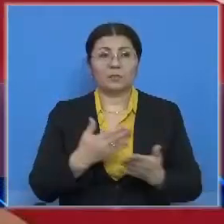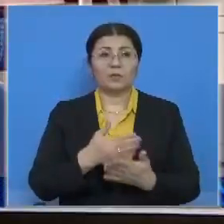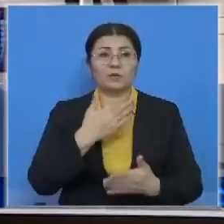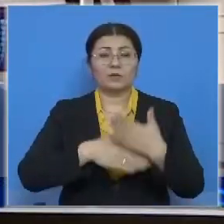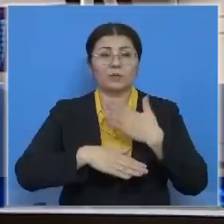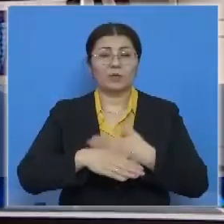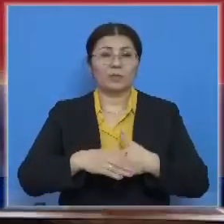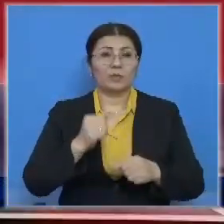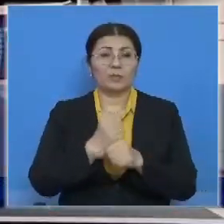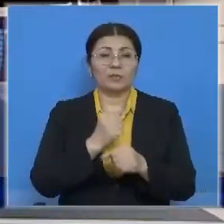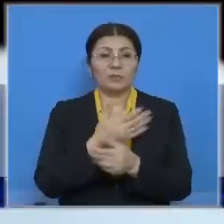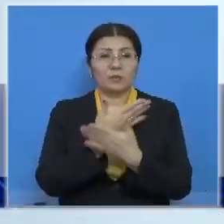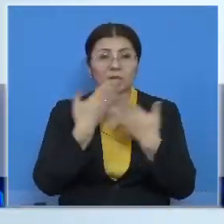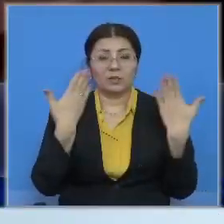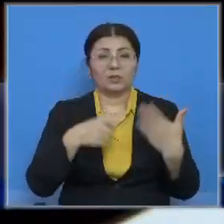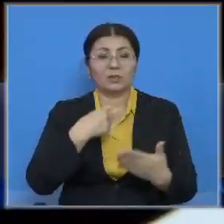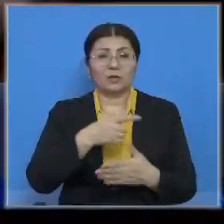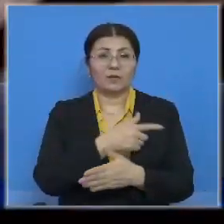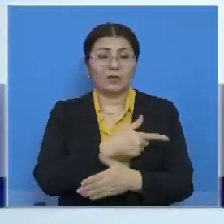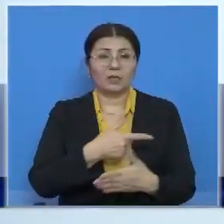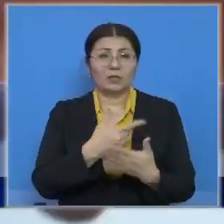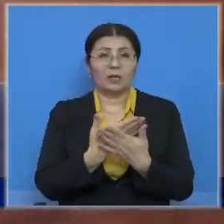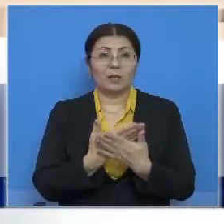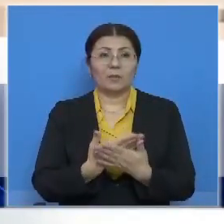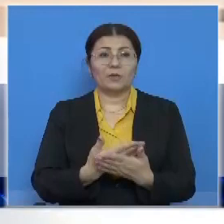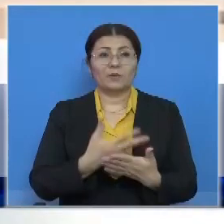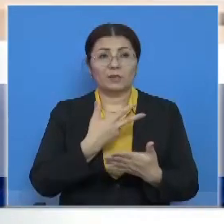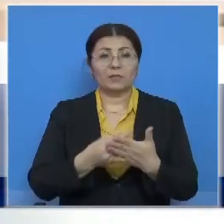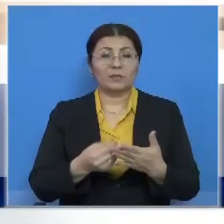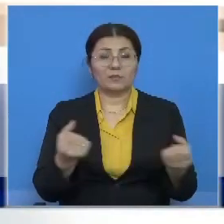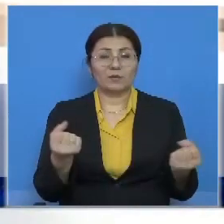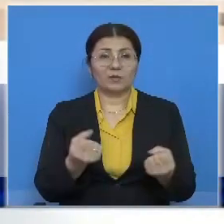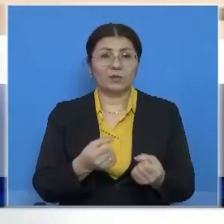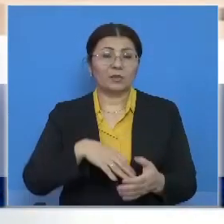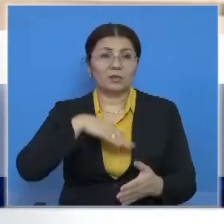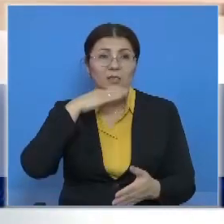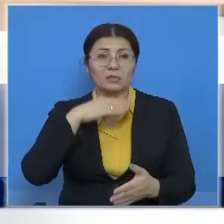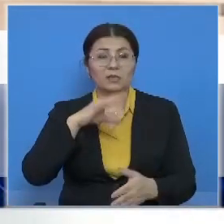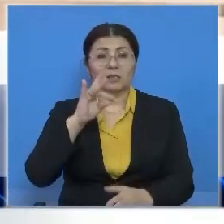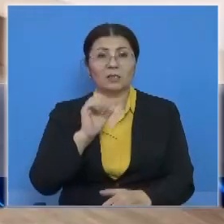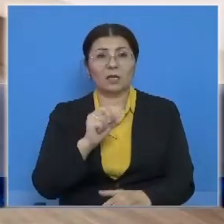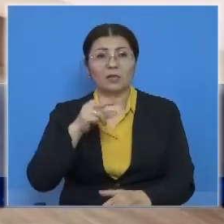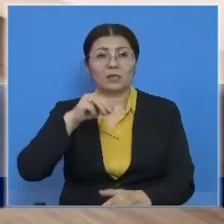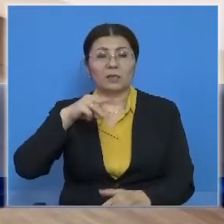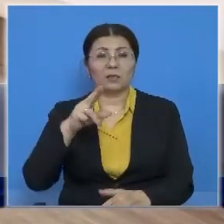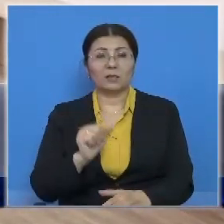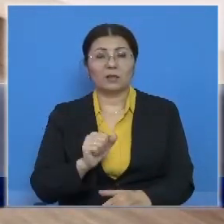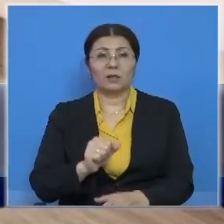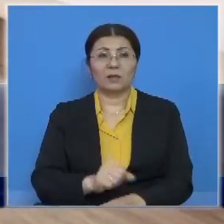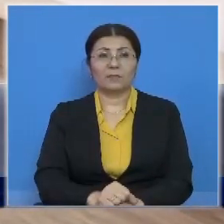нет отмечают тренеры спортшколу закупили два стола для игры в теннис в наличие достаточное количество ракеток и мячей